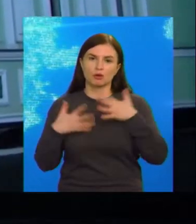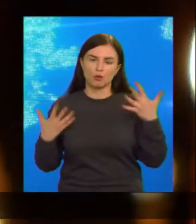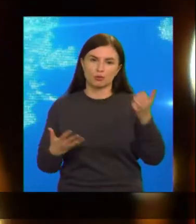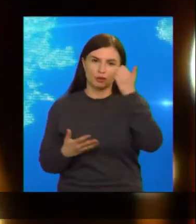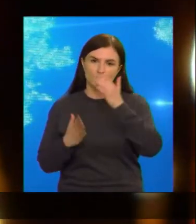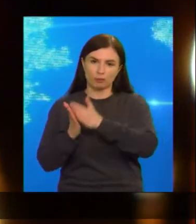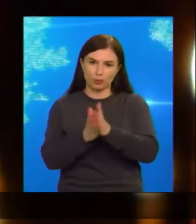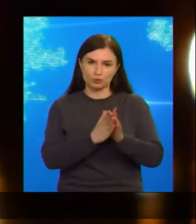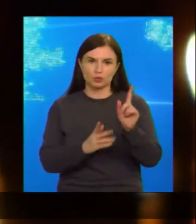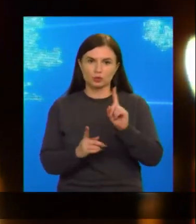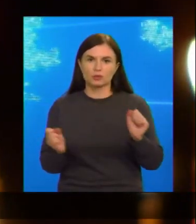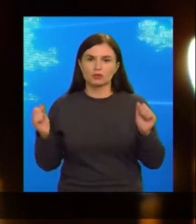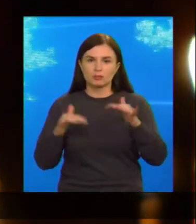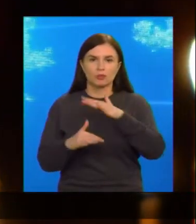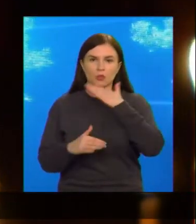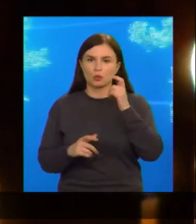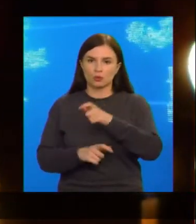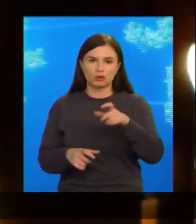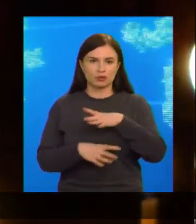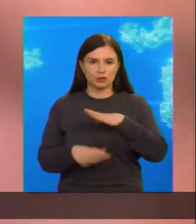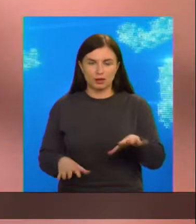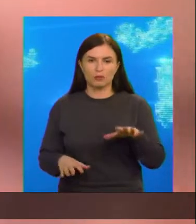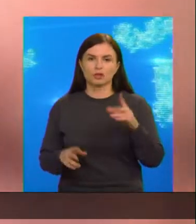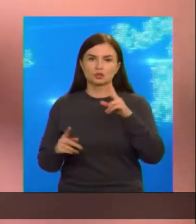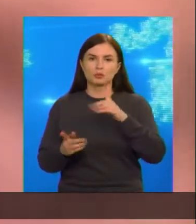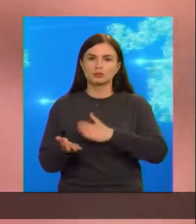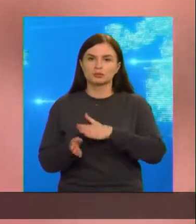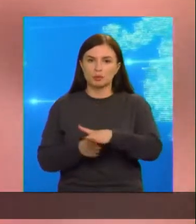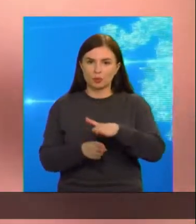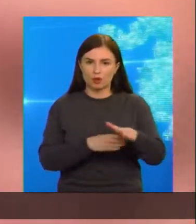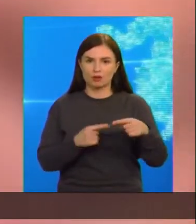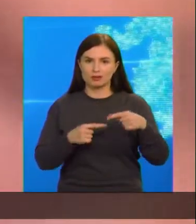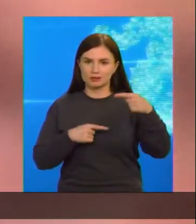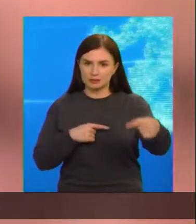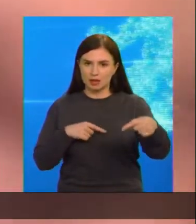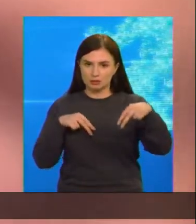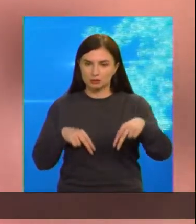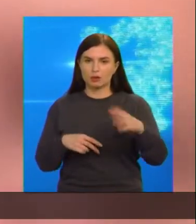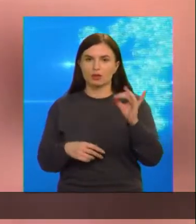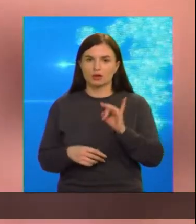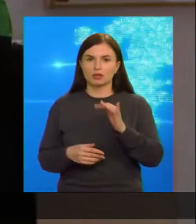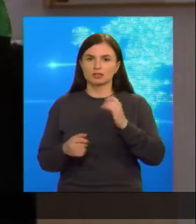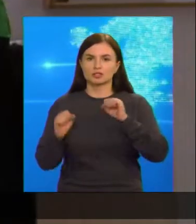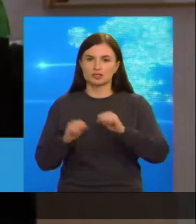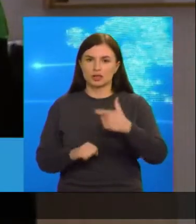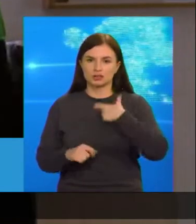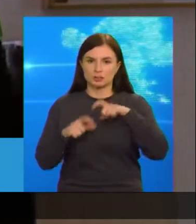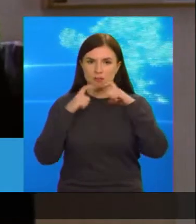чтобы не собиралось много людей, чтобы люди соблюдали социальную дистанцию, чтобы они защищали себя